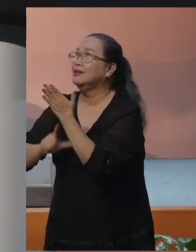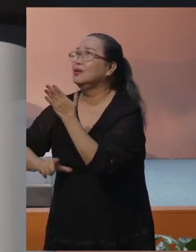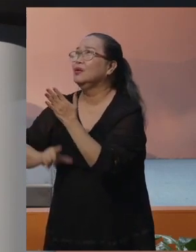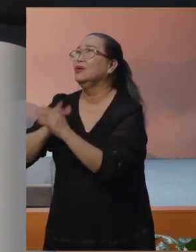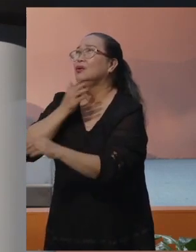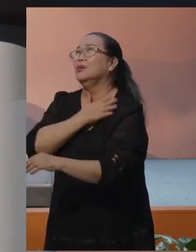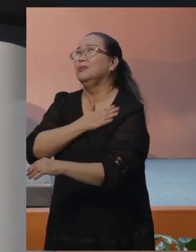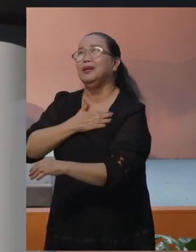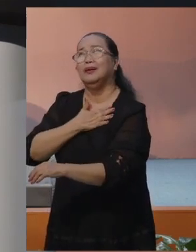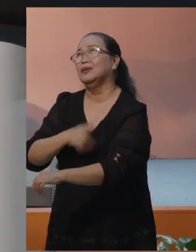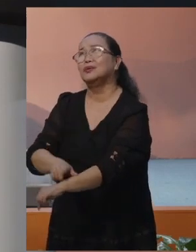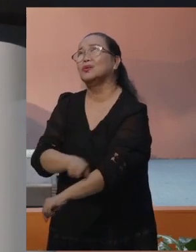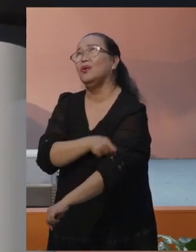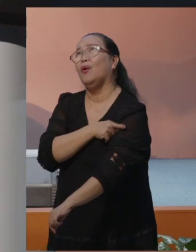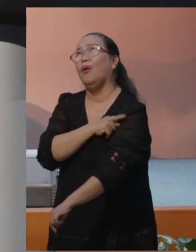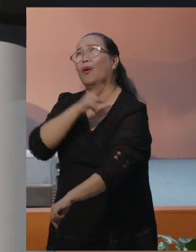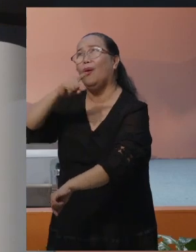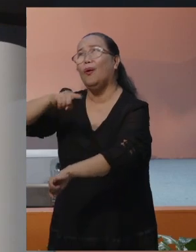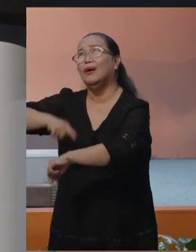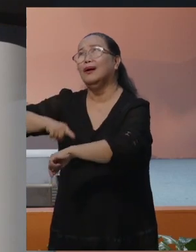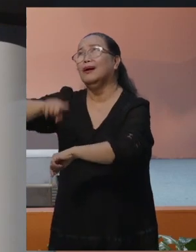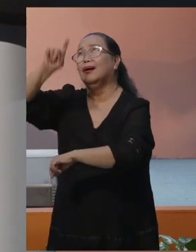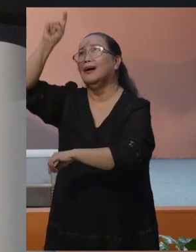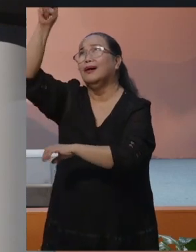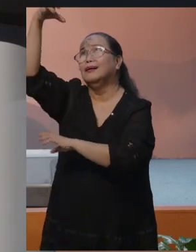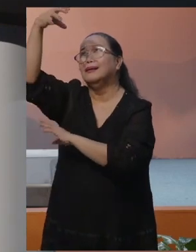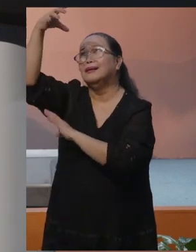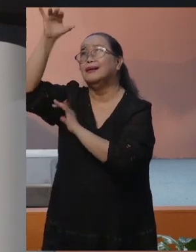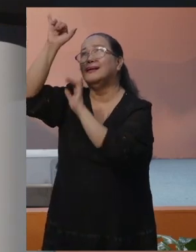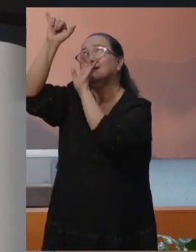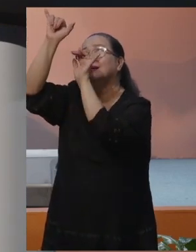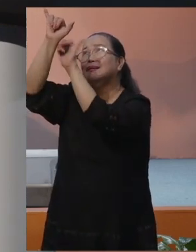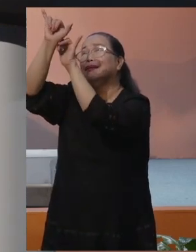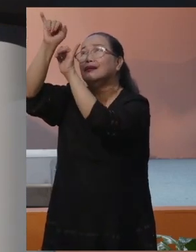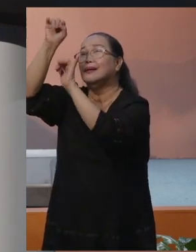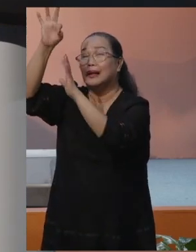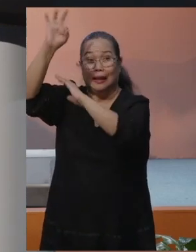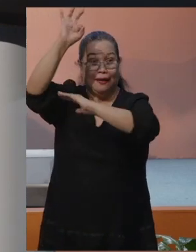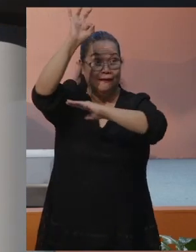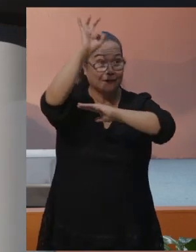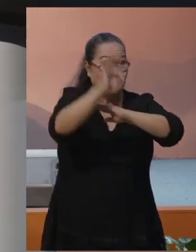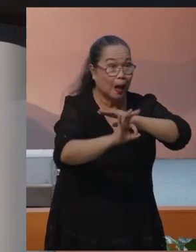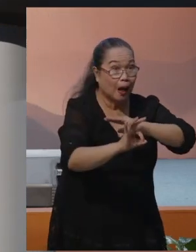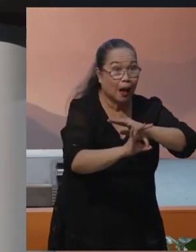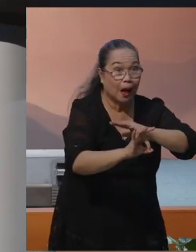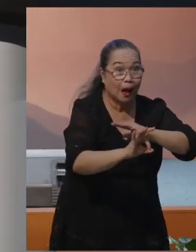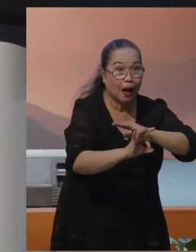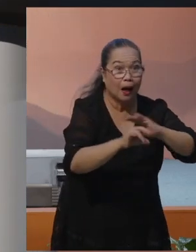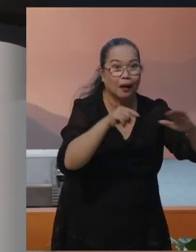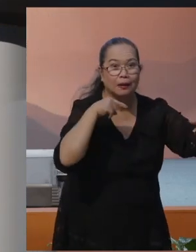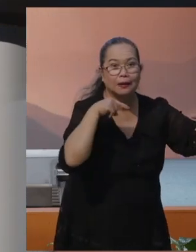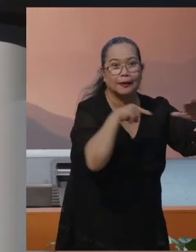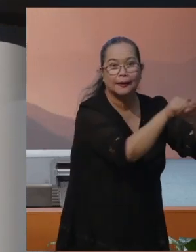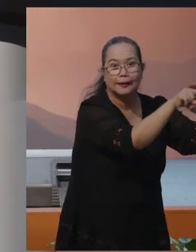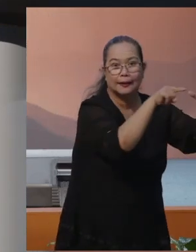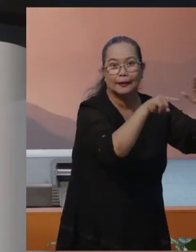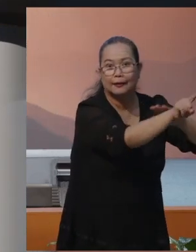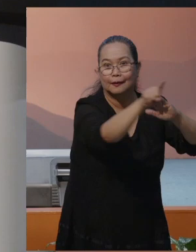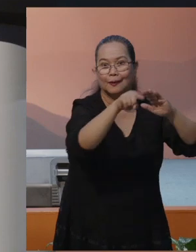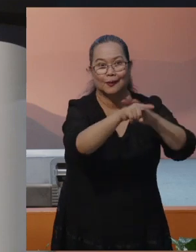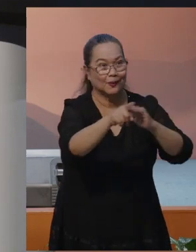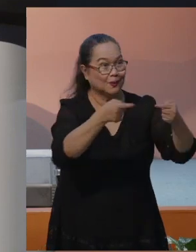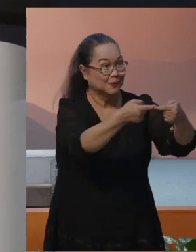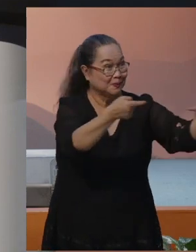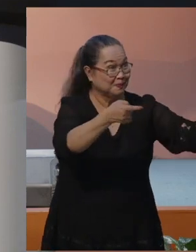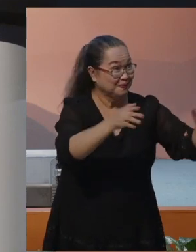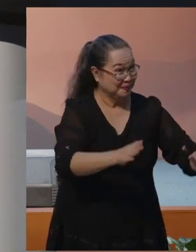pahabain pa ng Diyos ang araw na iyon. Bakit? Kasi pag dumilim na, makakatakas ang kanyang